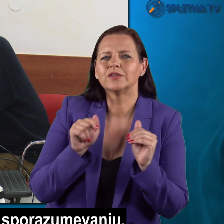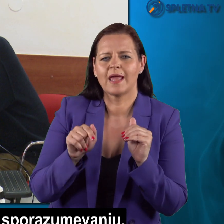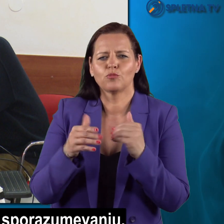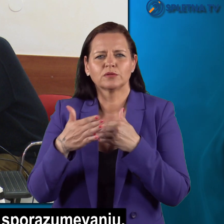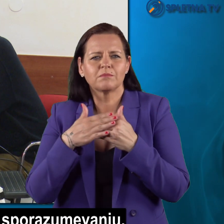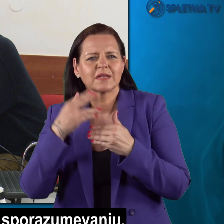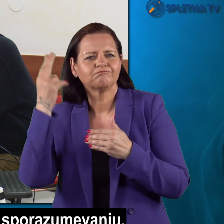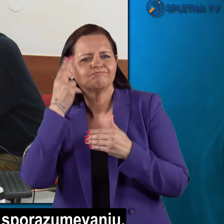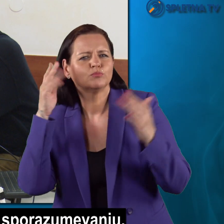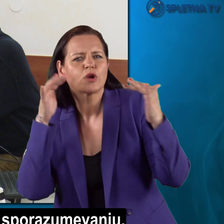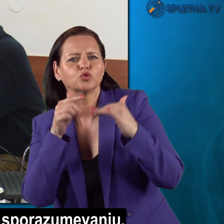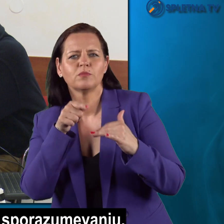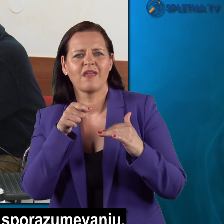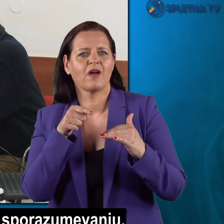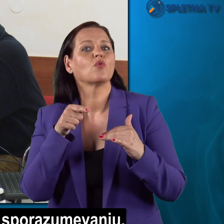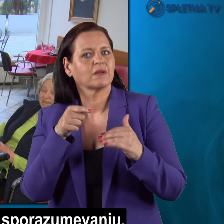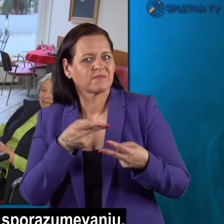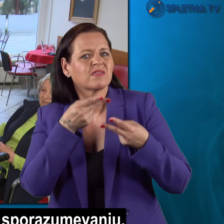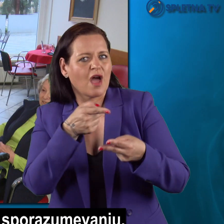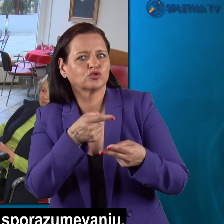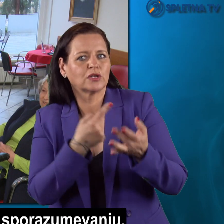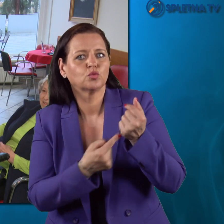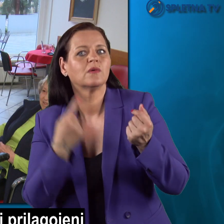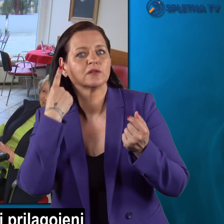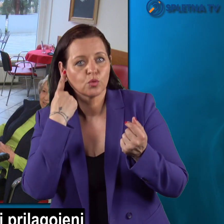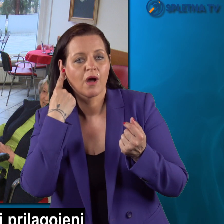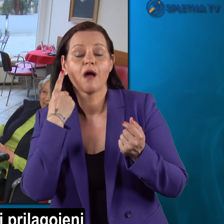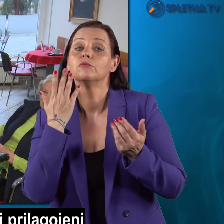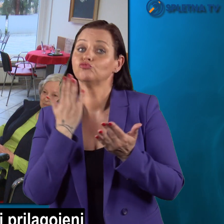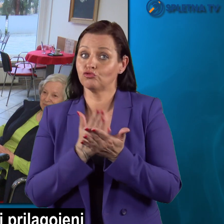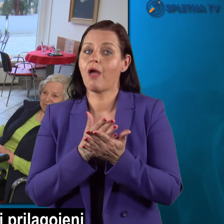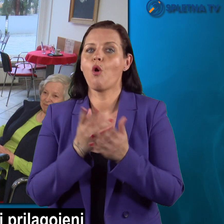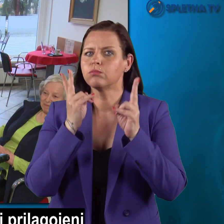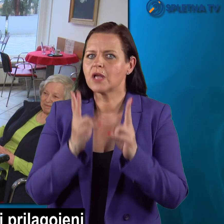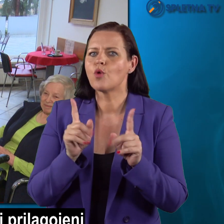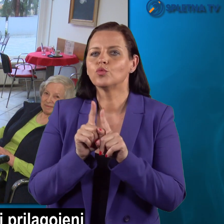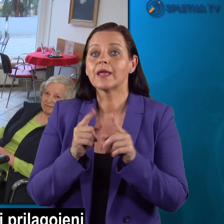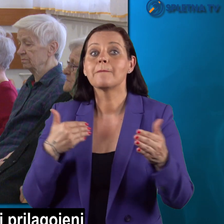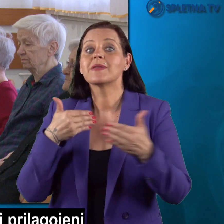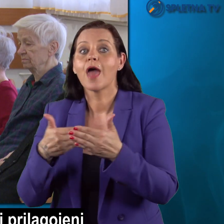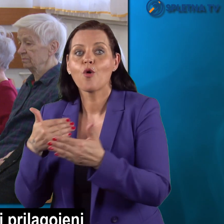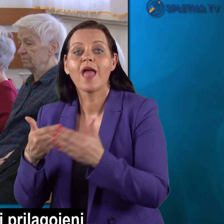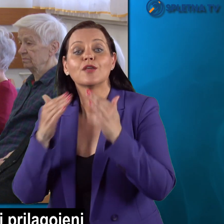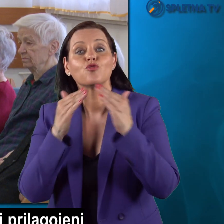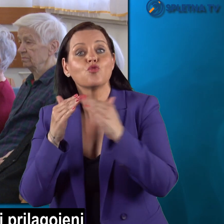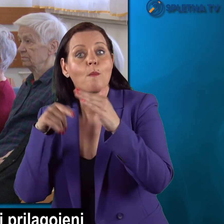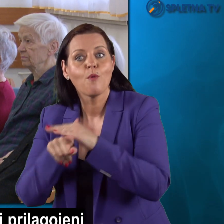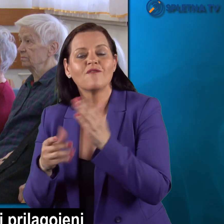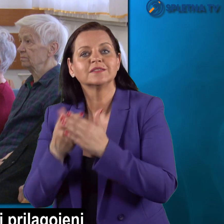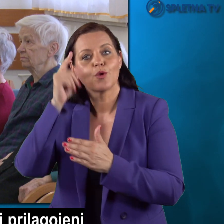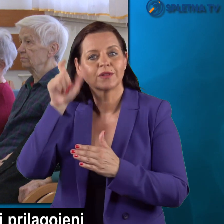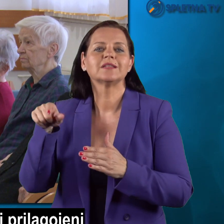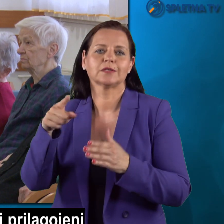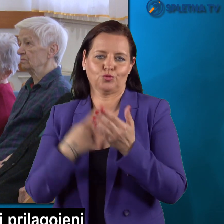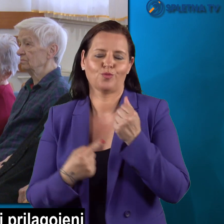Zaradi posebnosti pri sporazumevanju, ki jih prinaša izguba sluha, že obstajajo tudi prilagojeni domovi za ljudi z izgubo